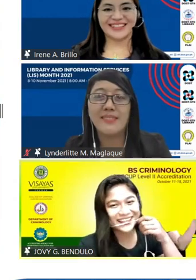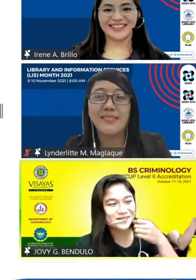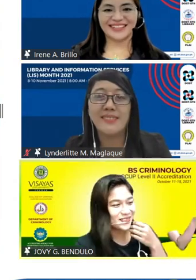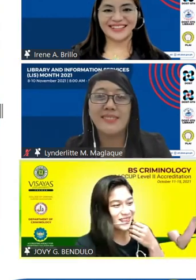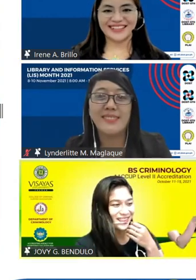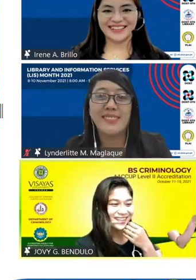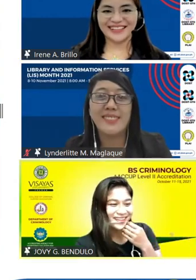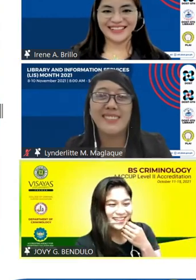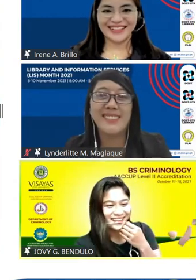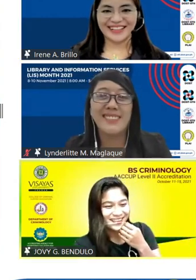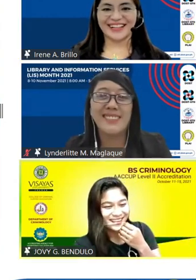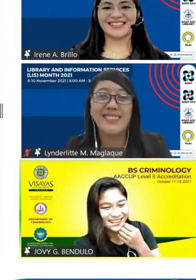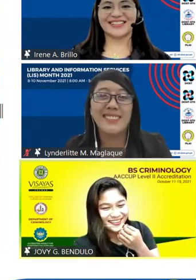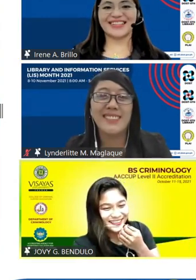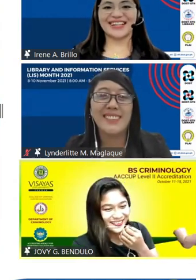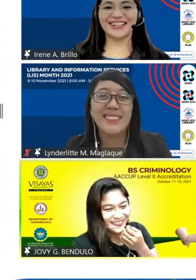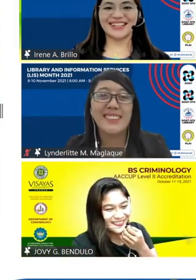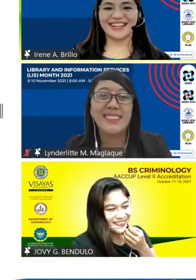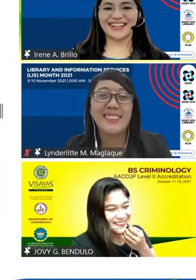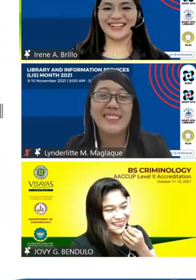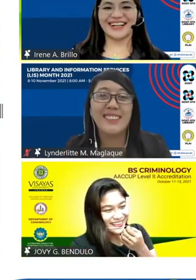Okay lang po. Ayan.